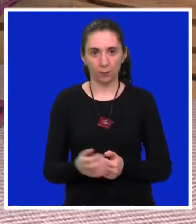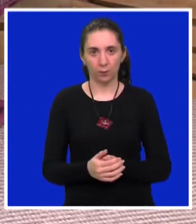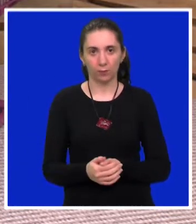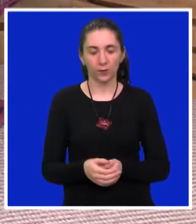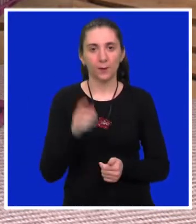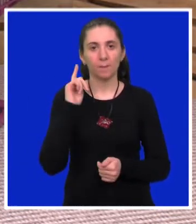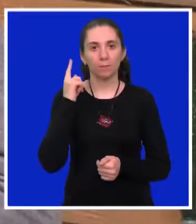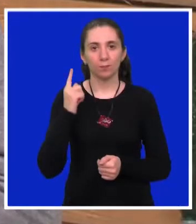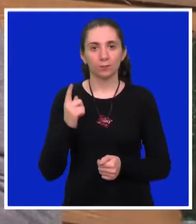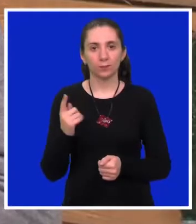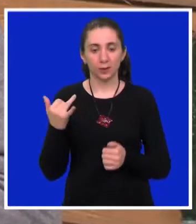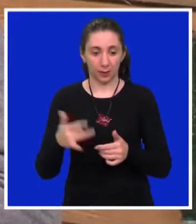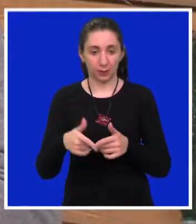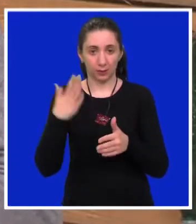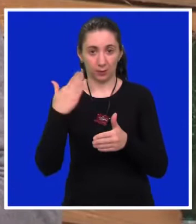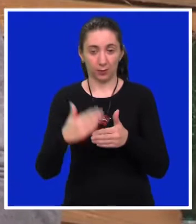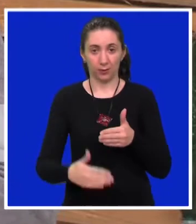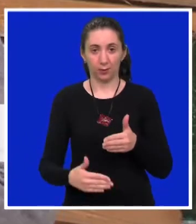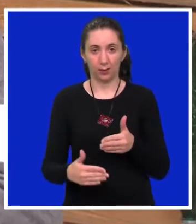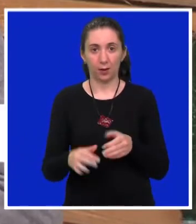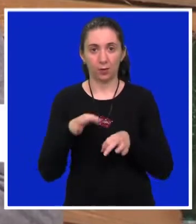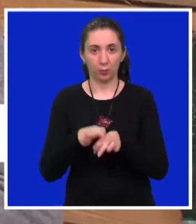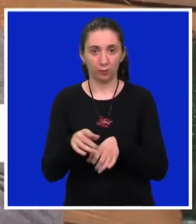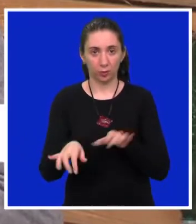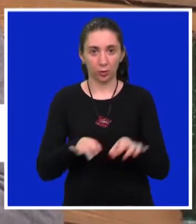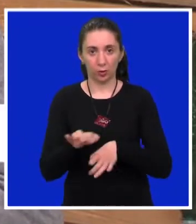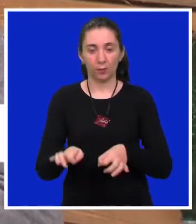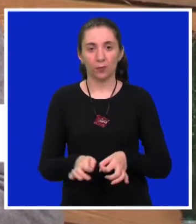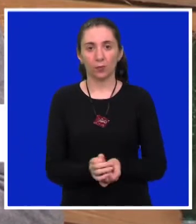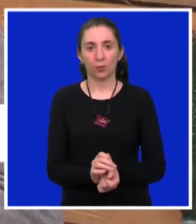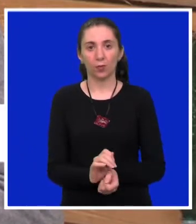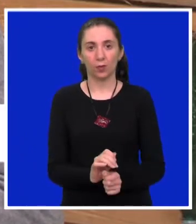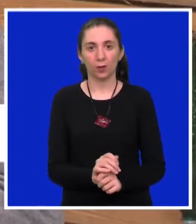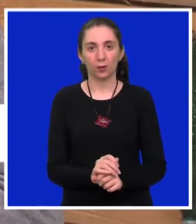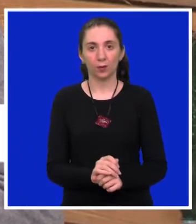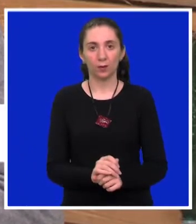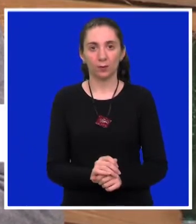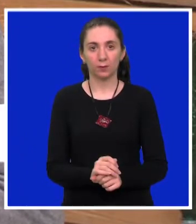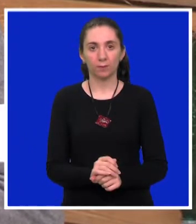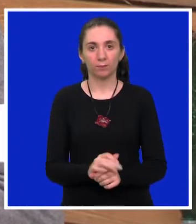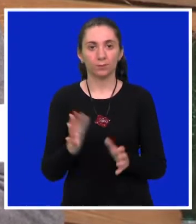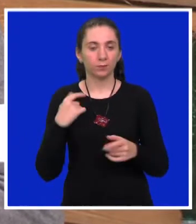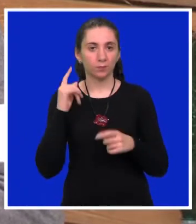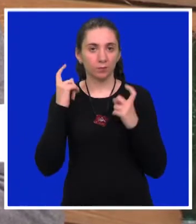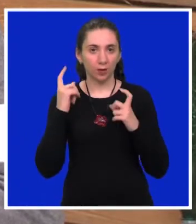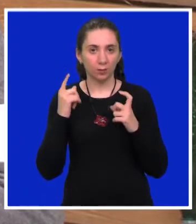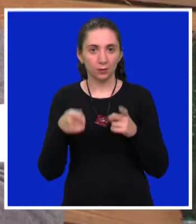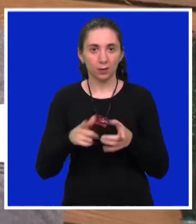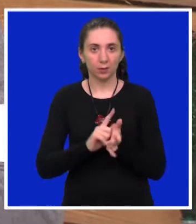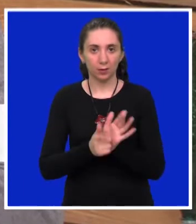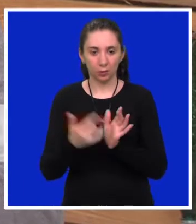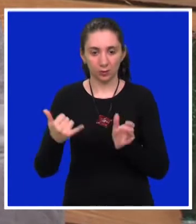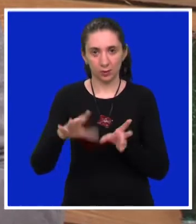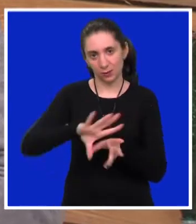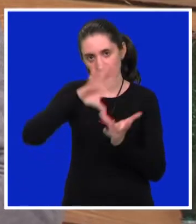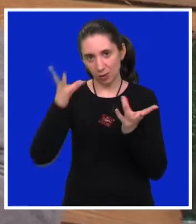Evo, mislim da je nekako kraj provođenja projekta, pa nekako mi se čini da je možda i taj